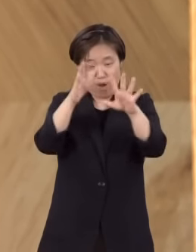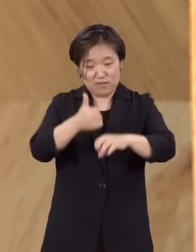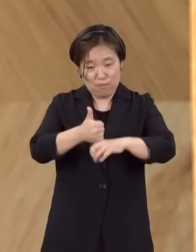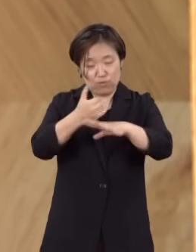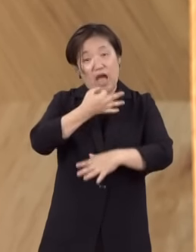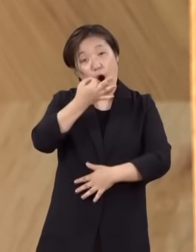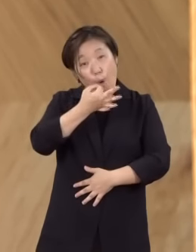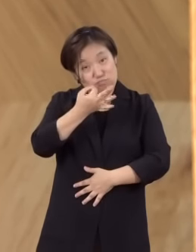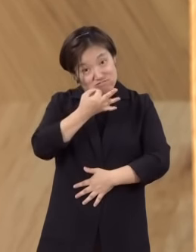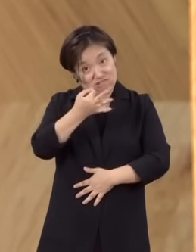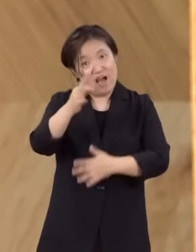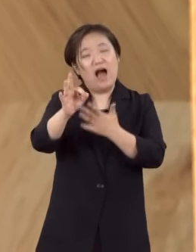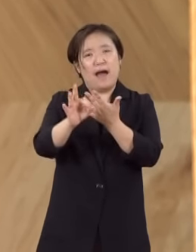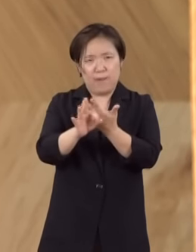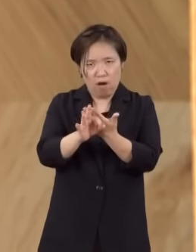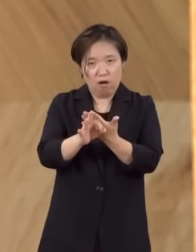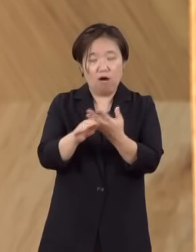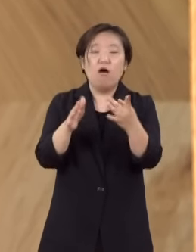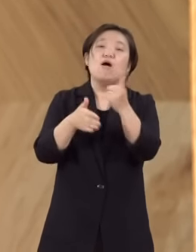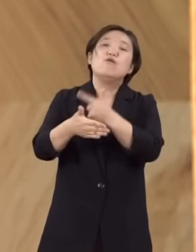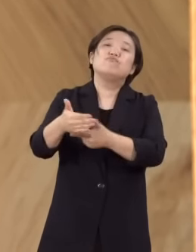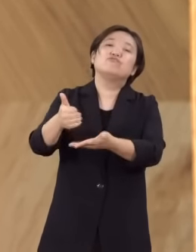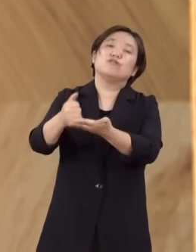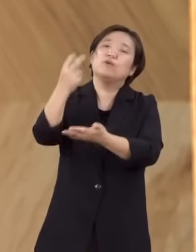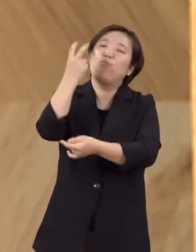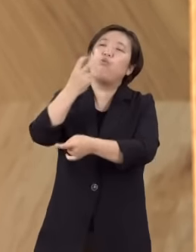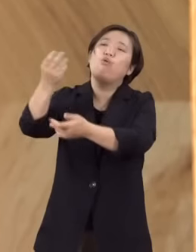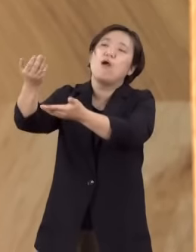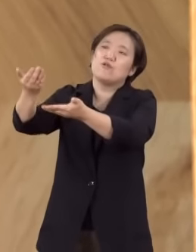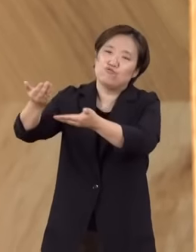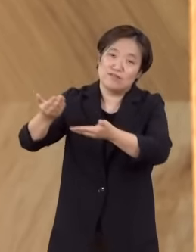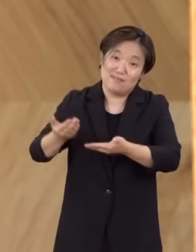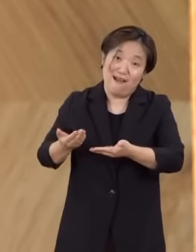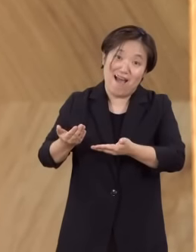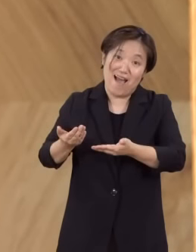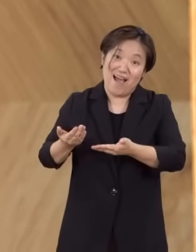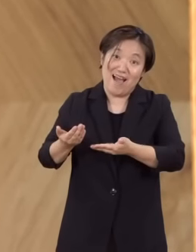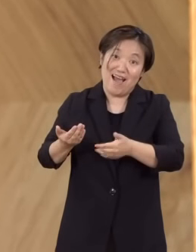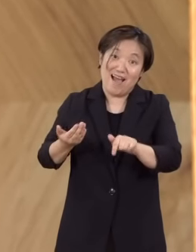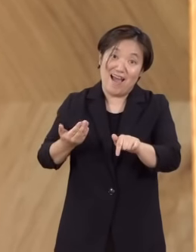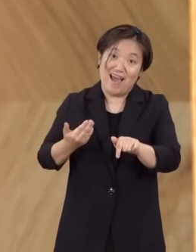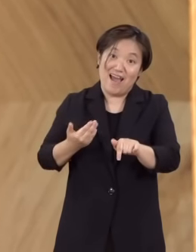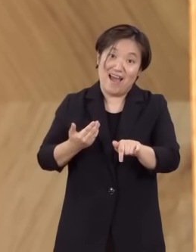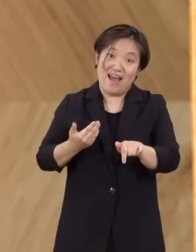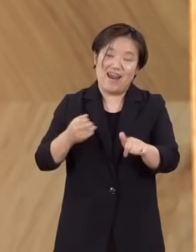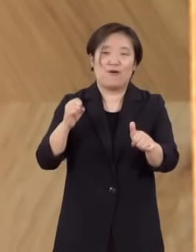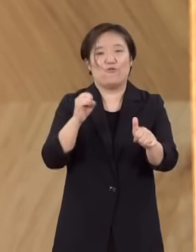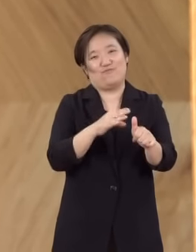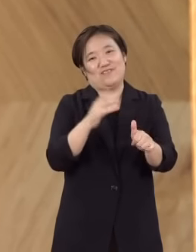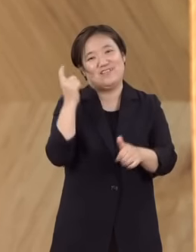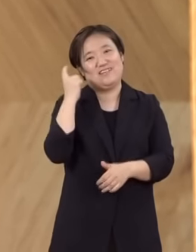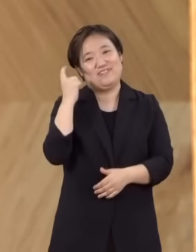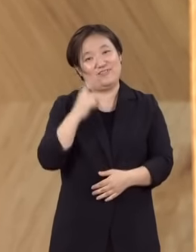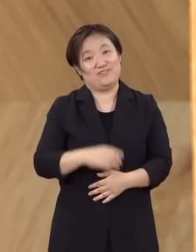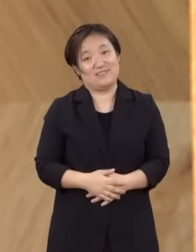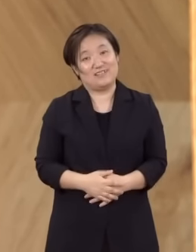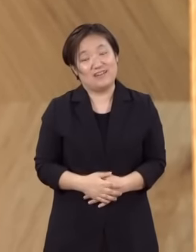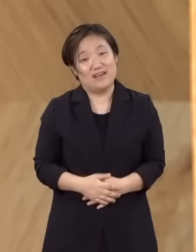반드시 부처님이 보호해 주신다고 말씀을 해주신 기억이 있다